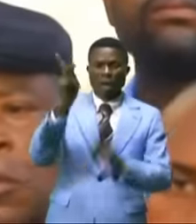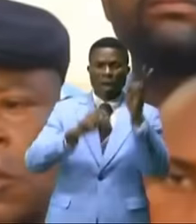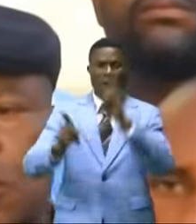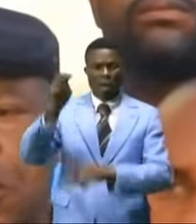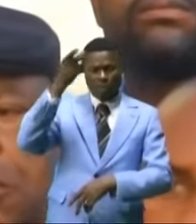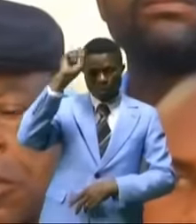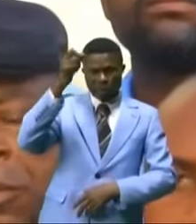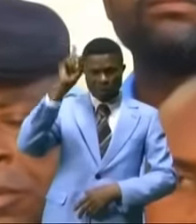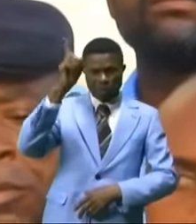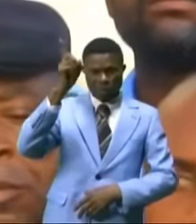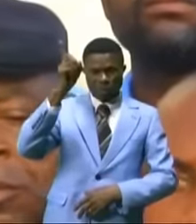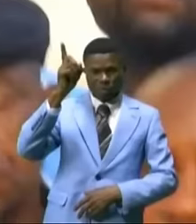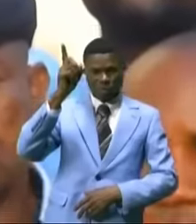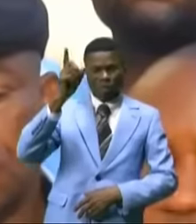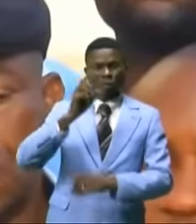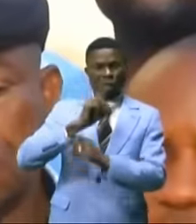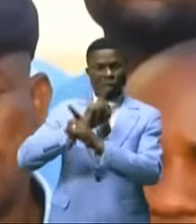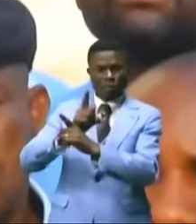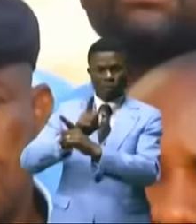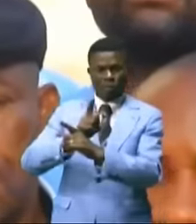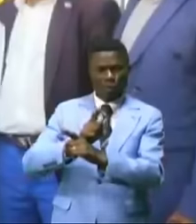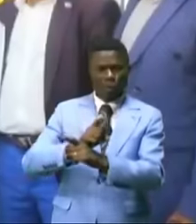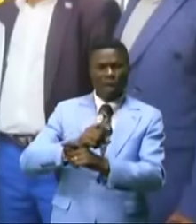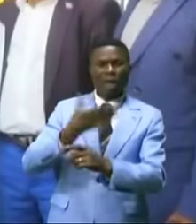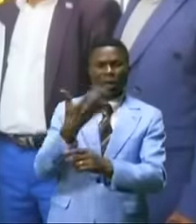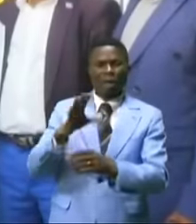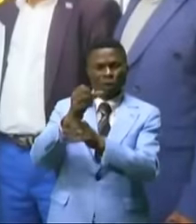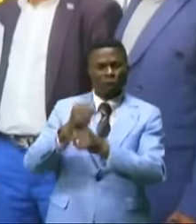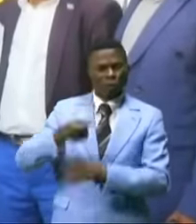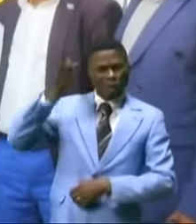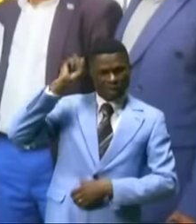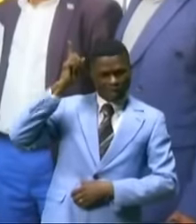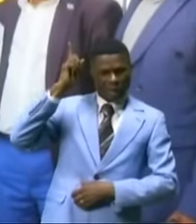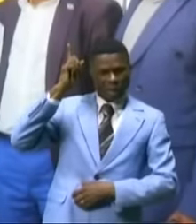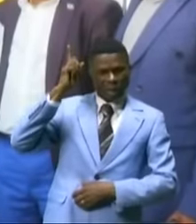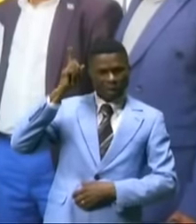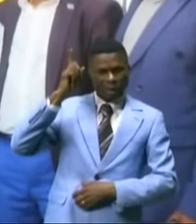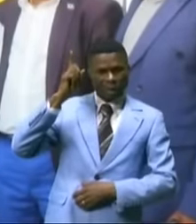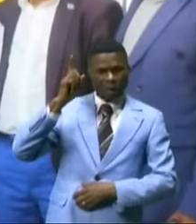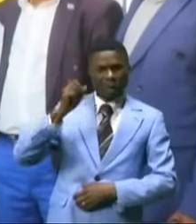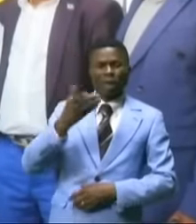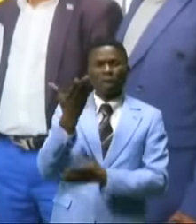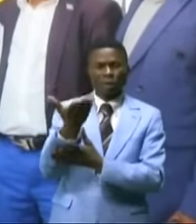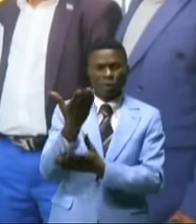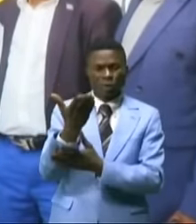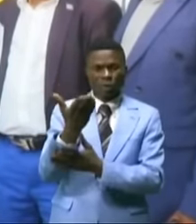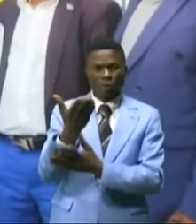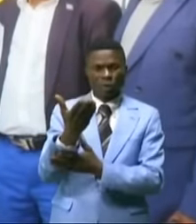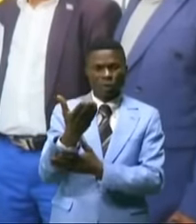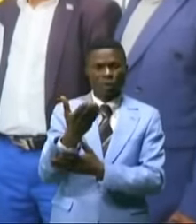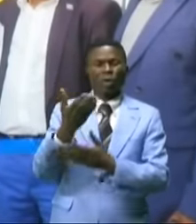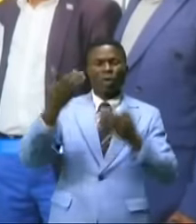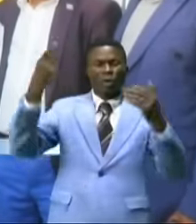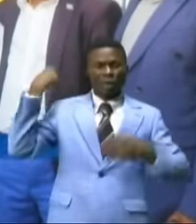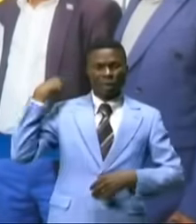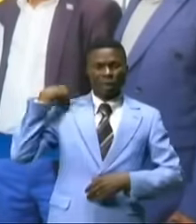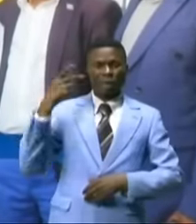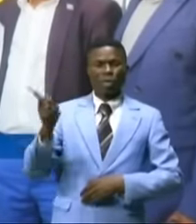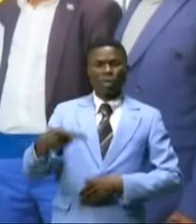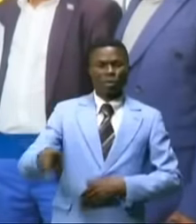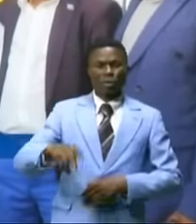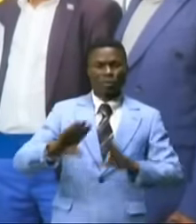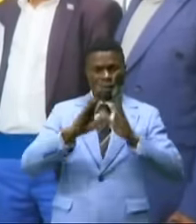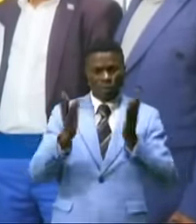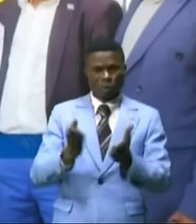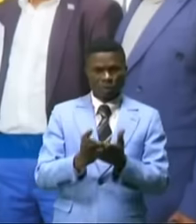d'abord, et conserver les acquis déjà réalisés. Sollicitons aux heureux honorables députés provinciaux